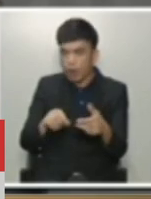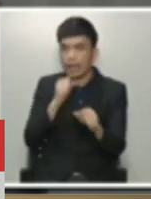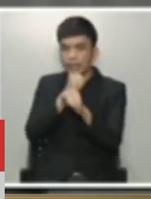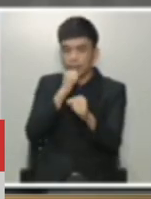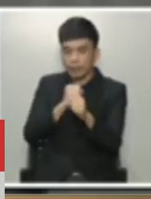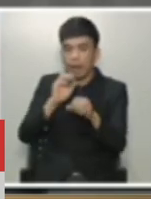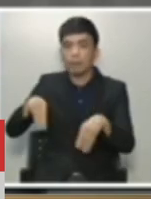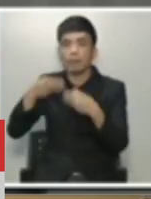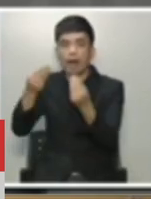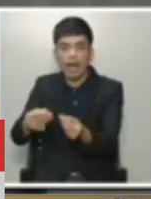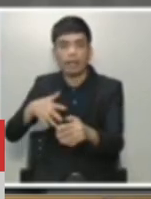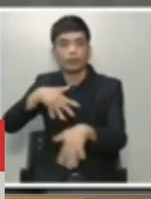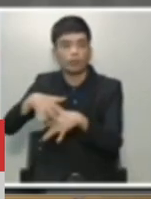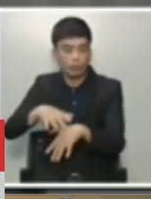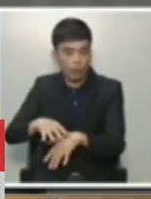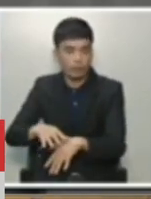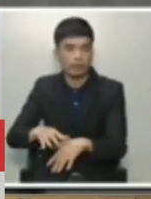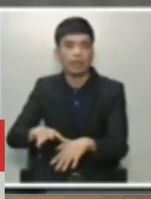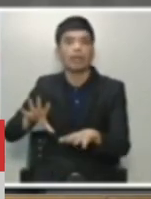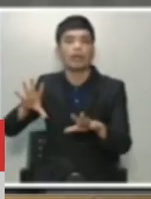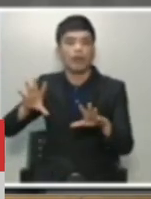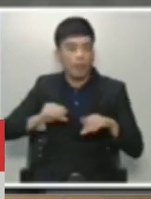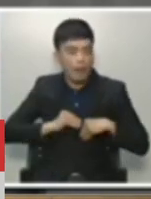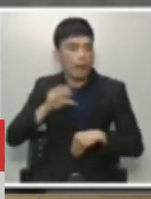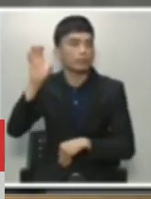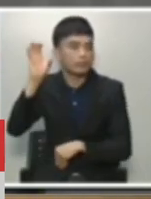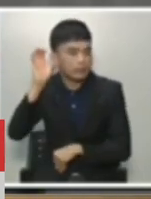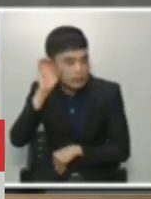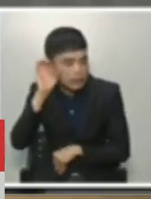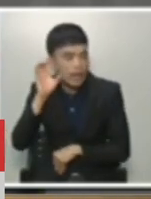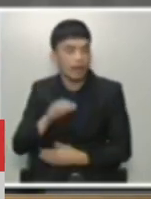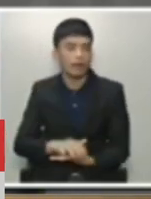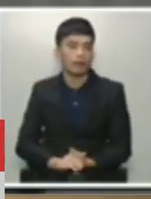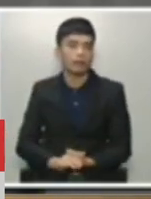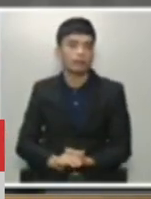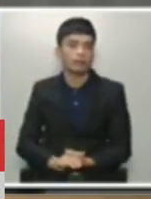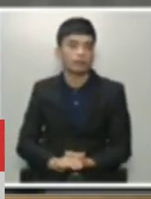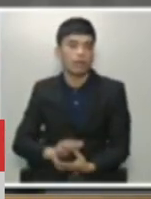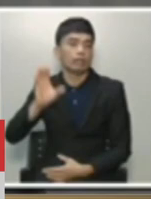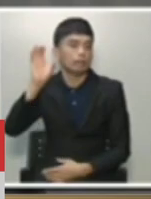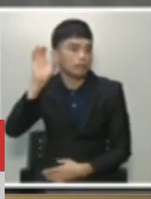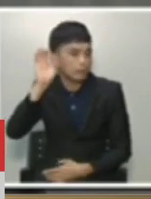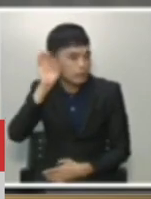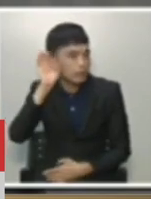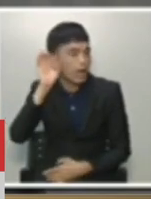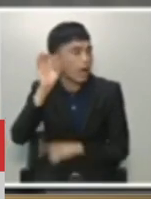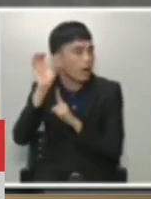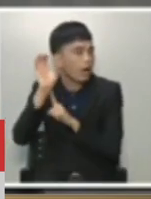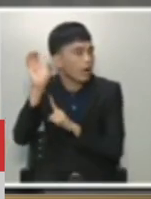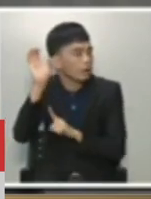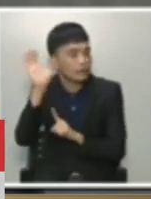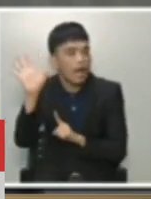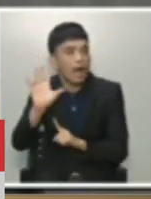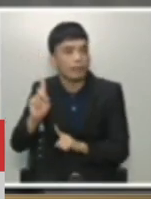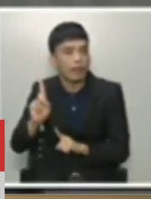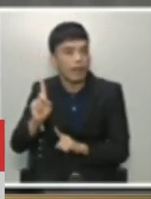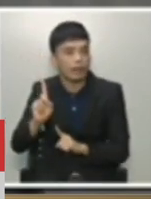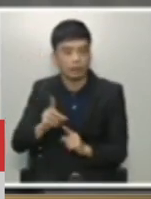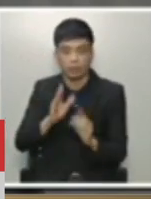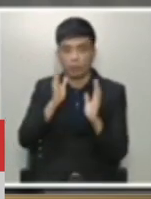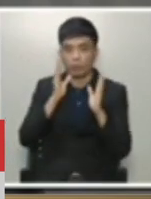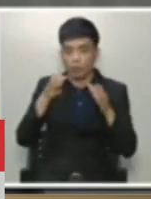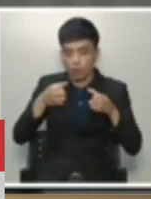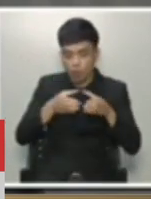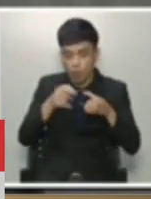าวะวิกฤตขอเวลาอีกนิดเดียวท่านท่านครับความเชื่อมั่นทำได้ไงครับทำไมกลุ่มคนไทย